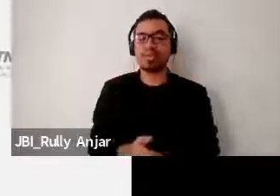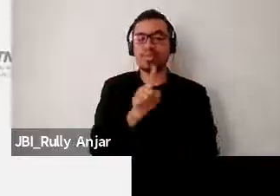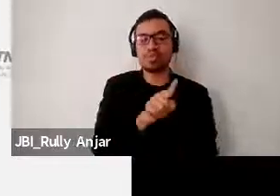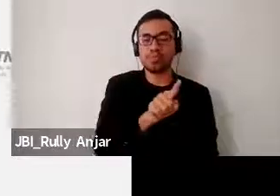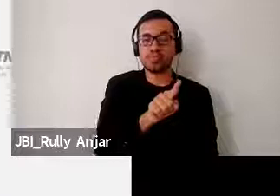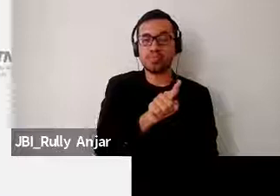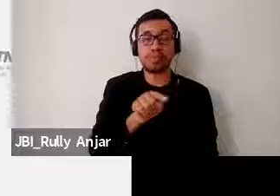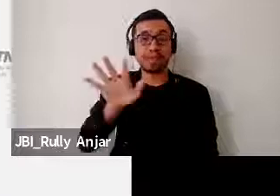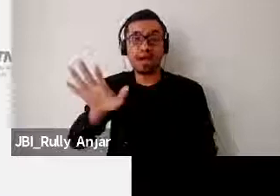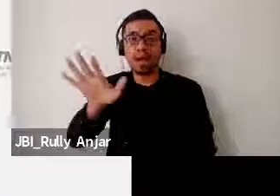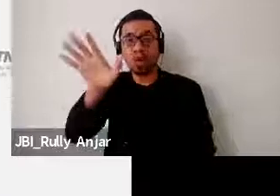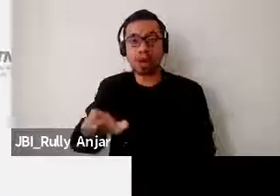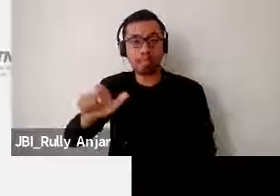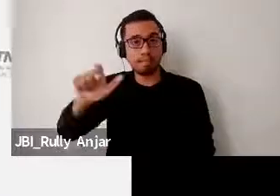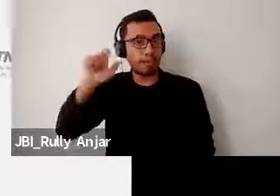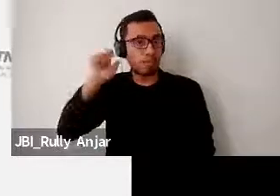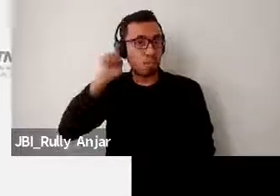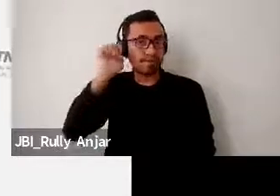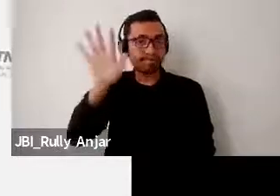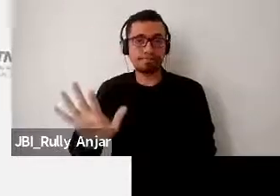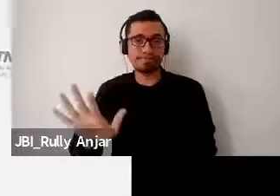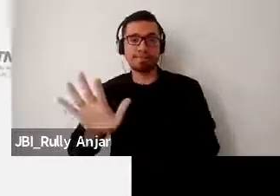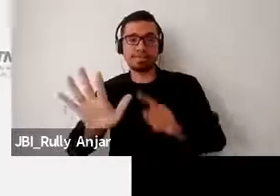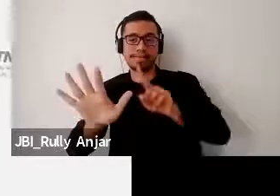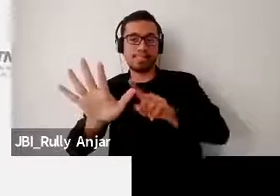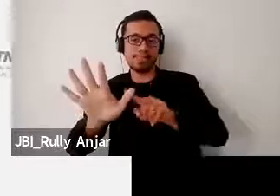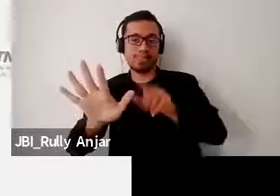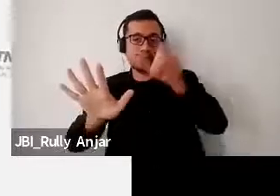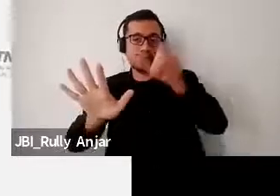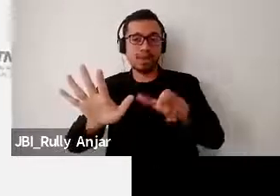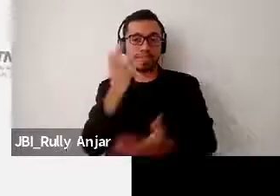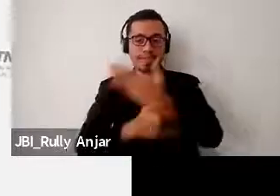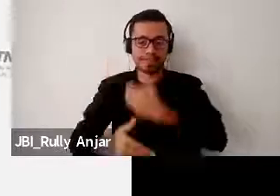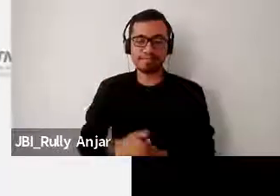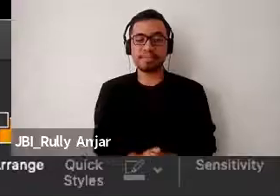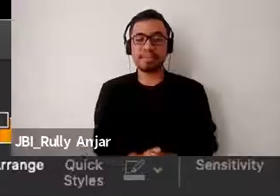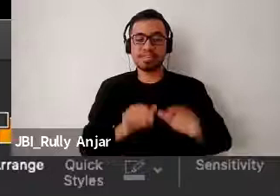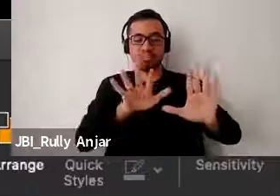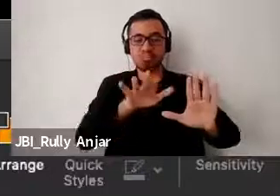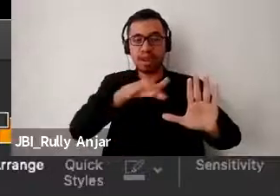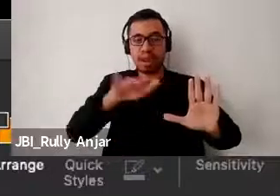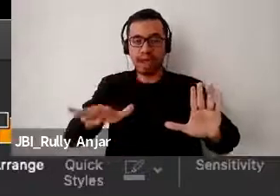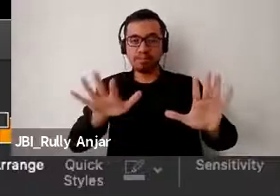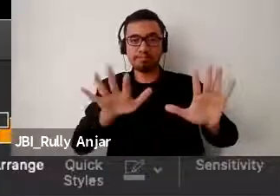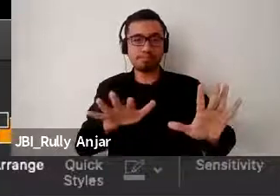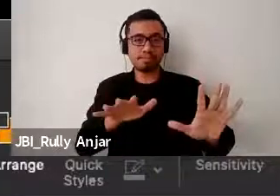diperkirakan mengalami kondisi disabilitas, dan 1 dari 10 anak juga diperkirakan